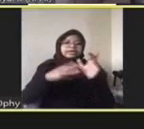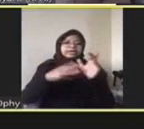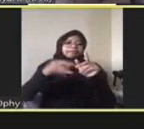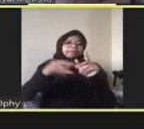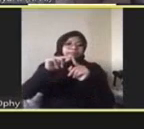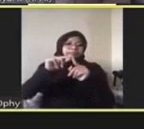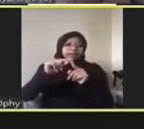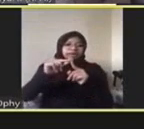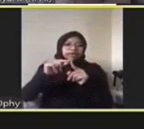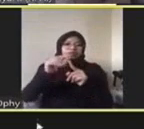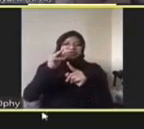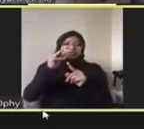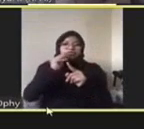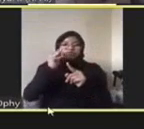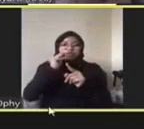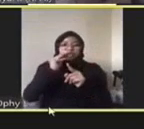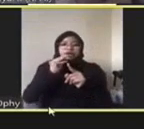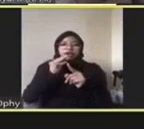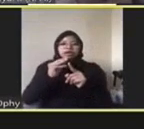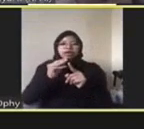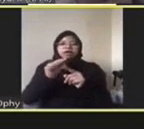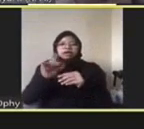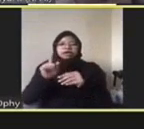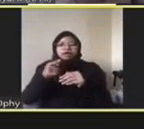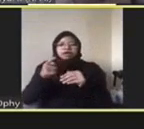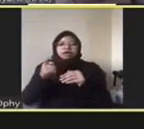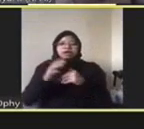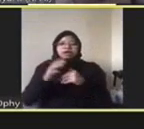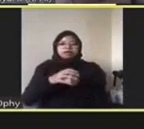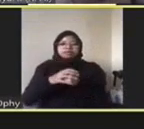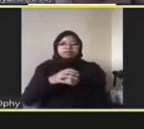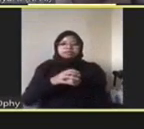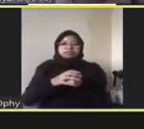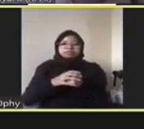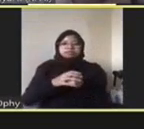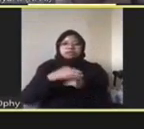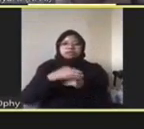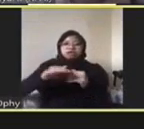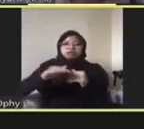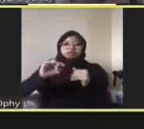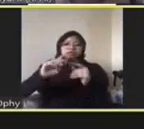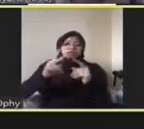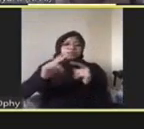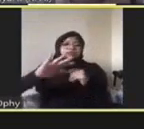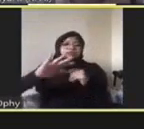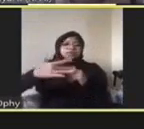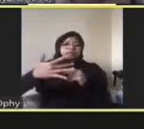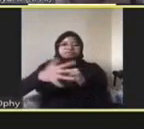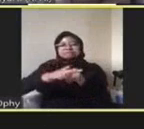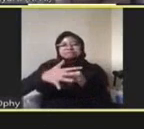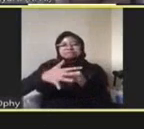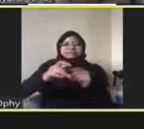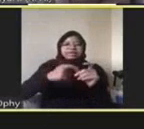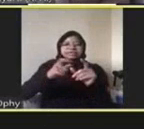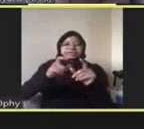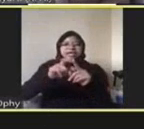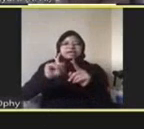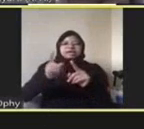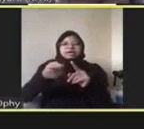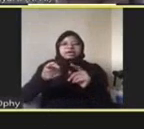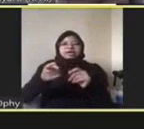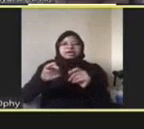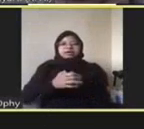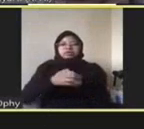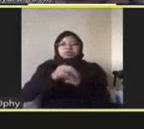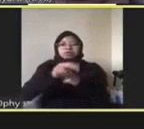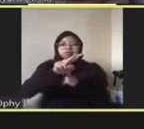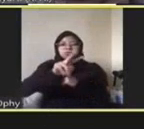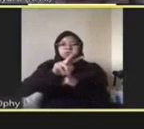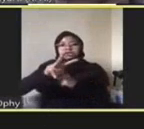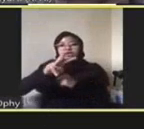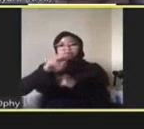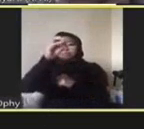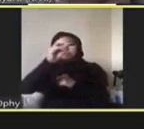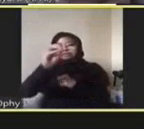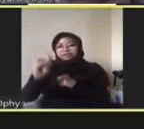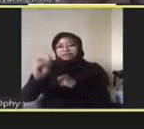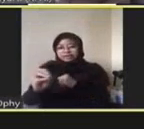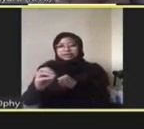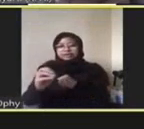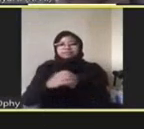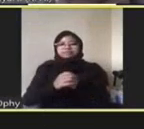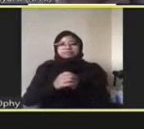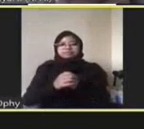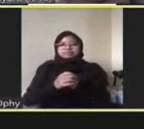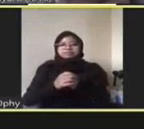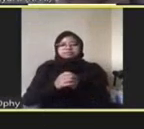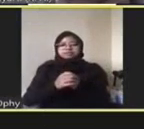nih 13-15 dan ada anak yang usia 10-12 tahun jadi masih SD itu ada 23%. Nah kalau dilihat